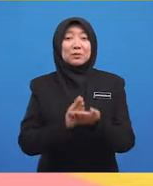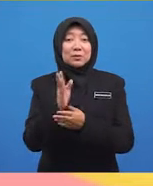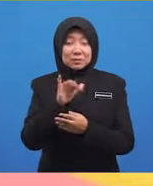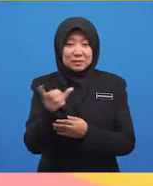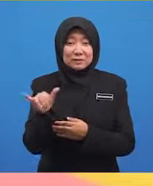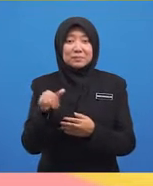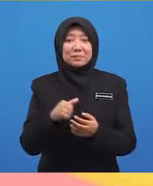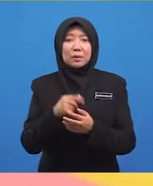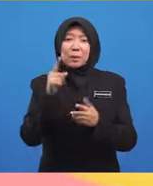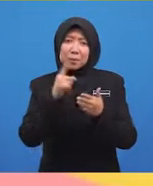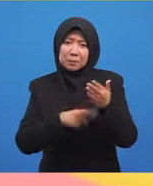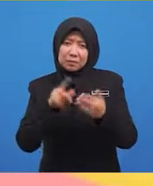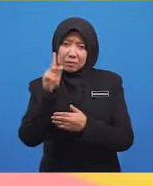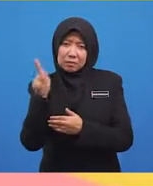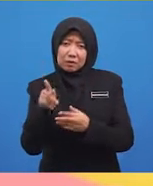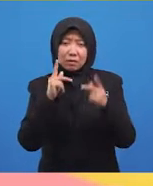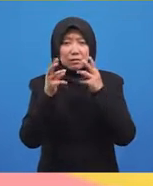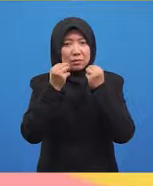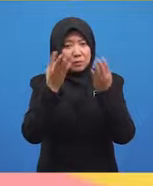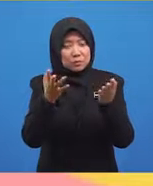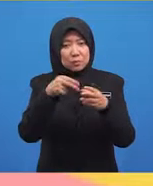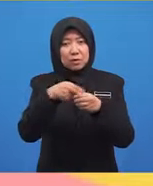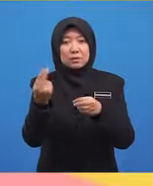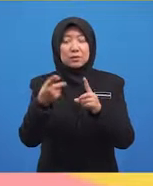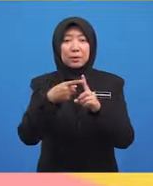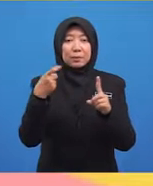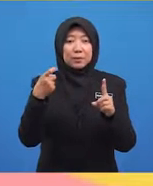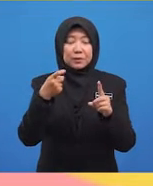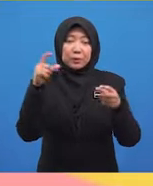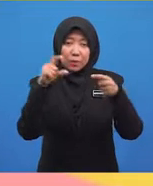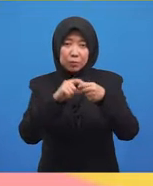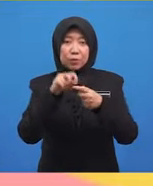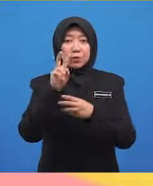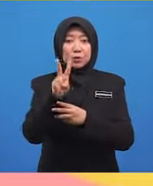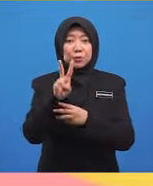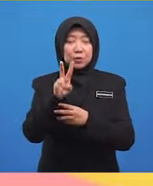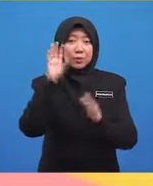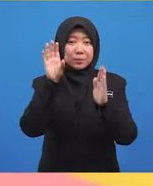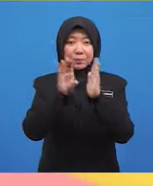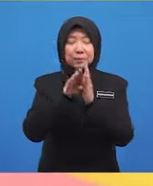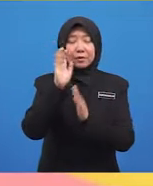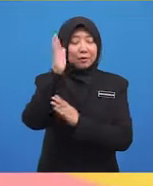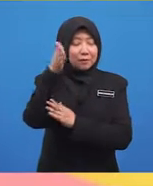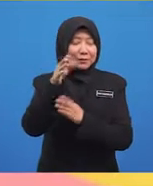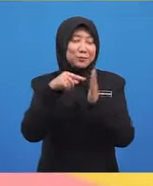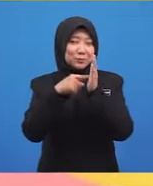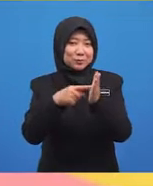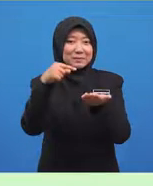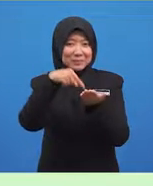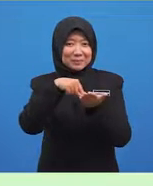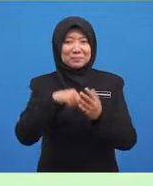Seterusnya, apakah kata majmuk yang terhasil daripada gabungan dua gambar yang akan ditunjukkan